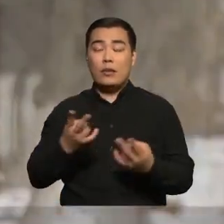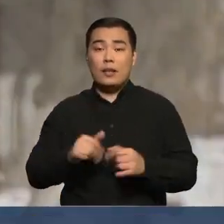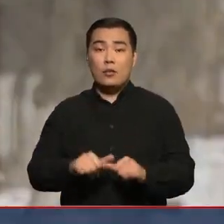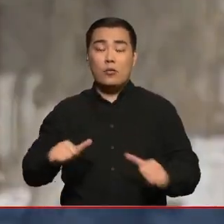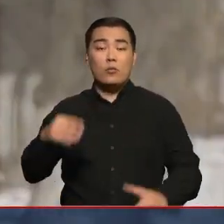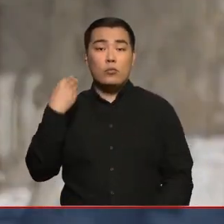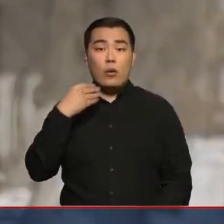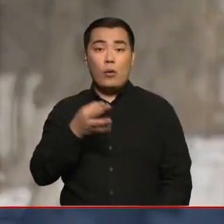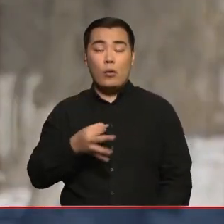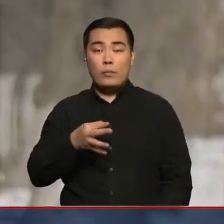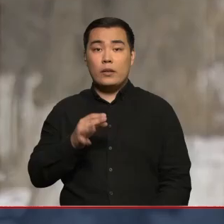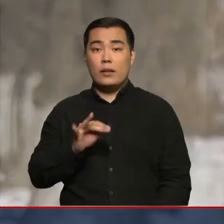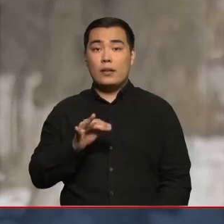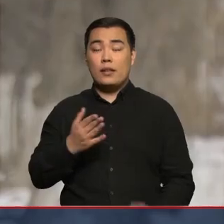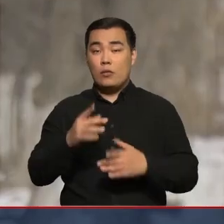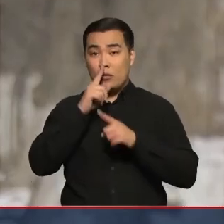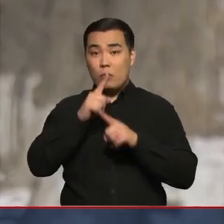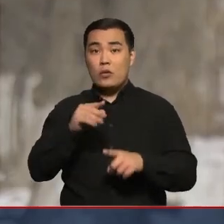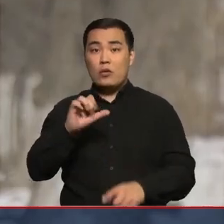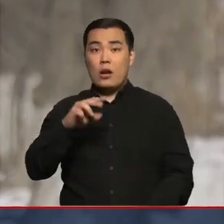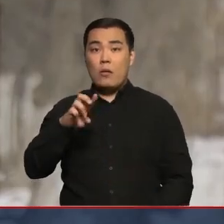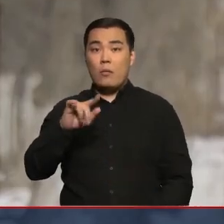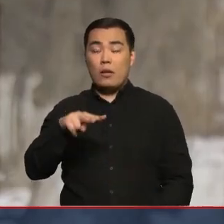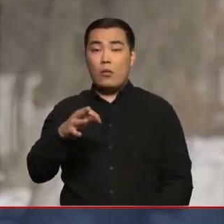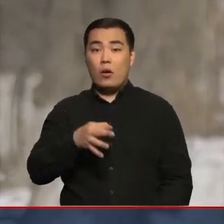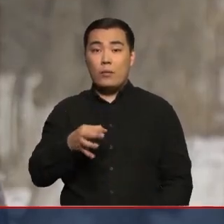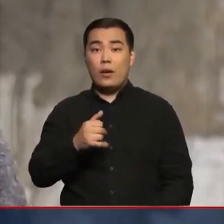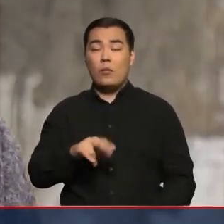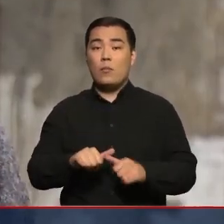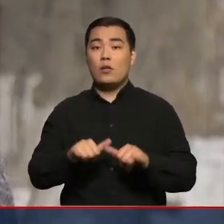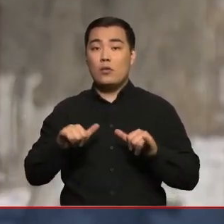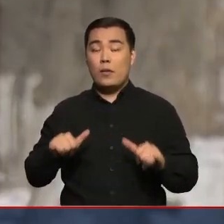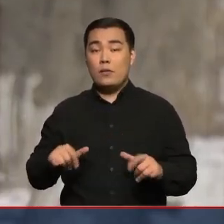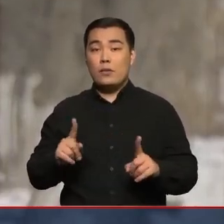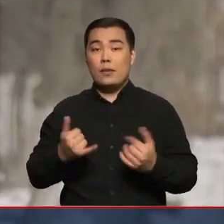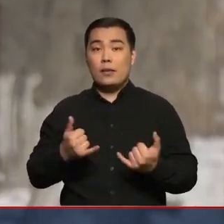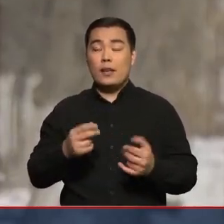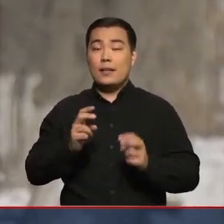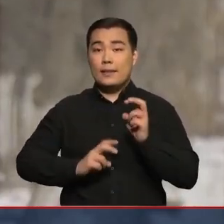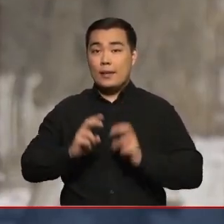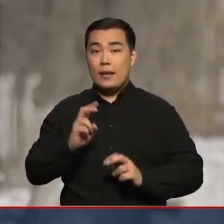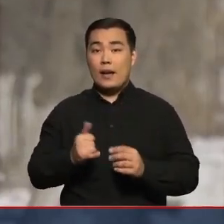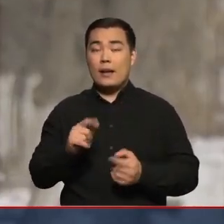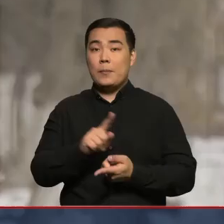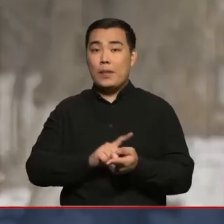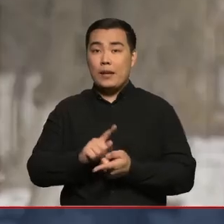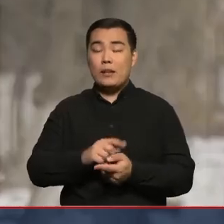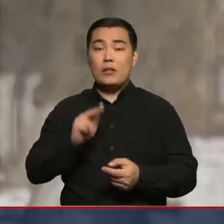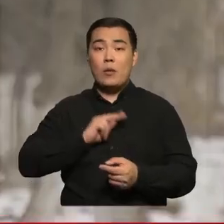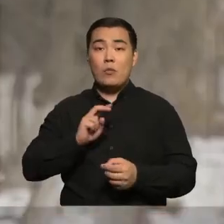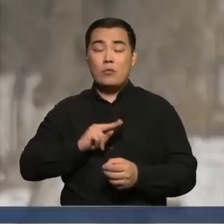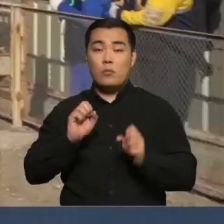облысы болмаса Жамбыл облысынан үлкен соны өңдейтін переработка салуға